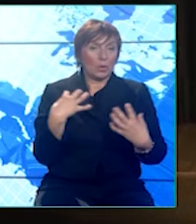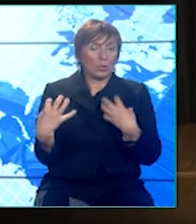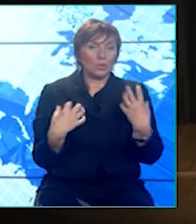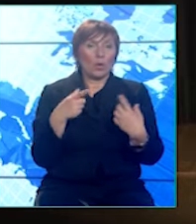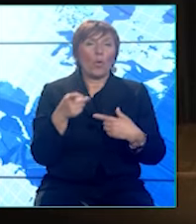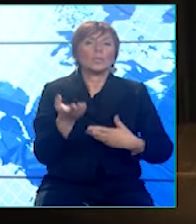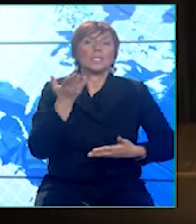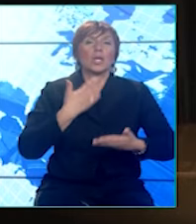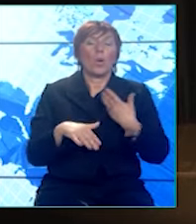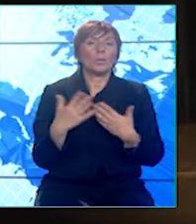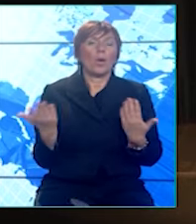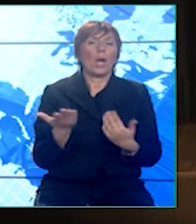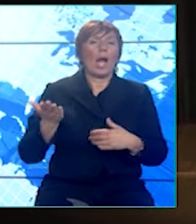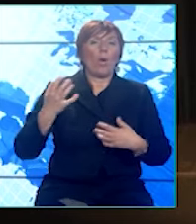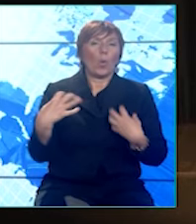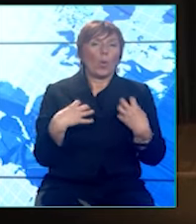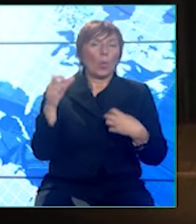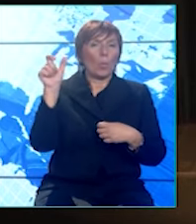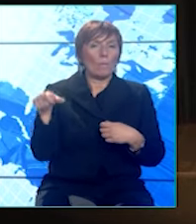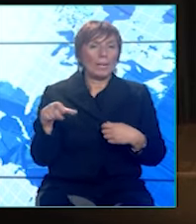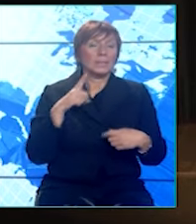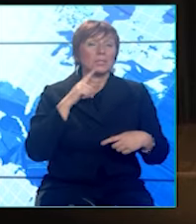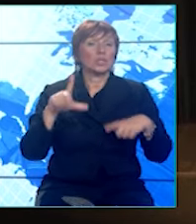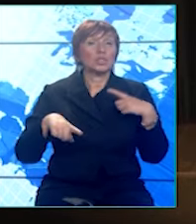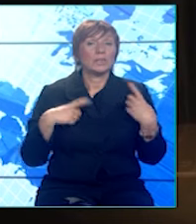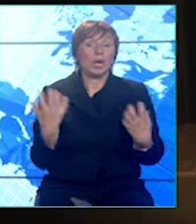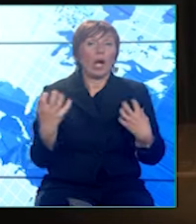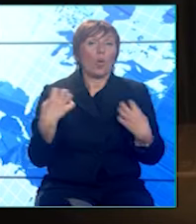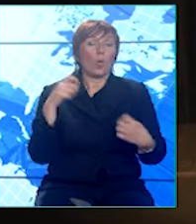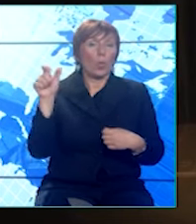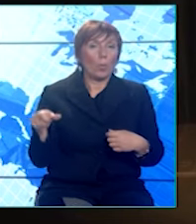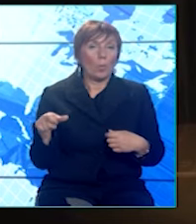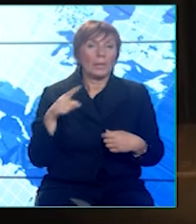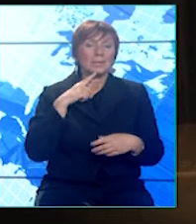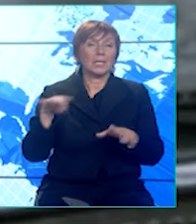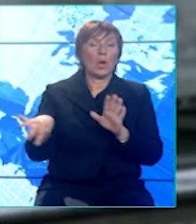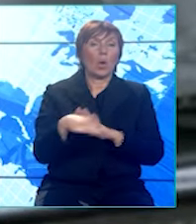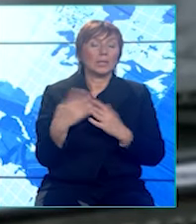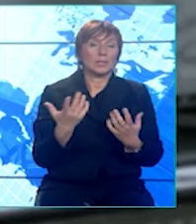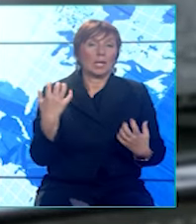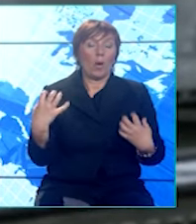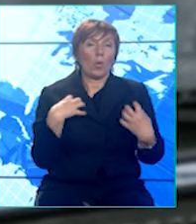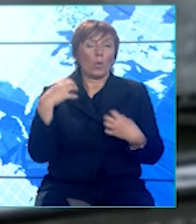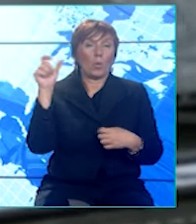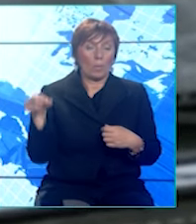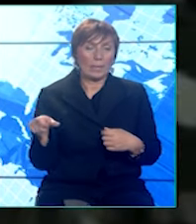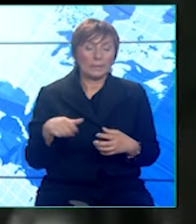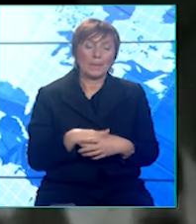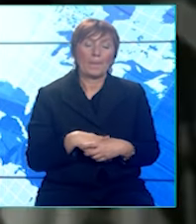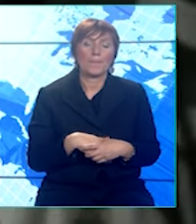Haris rodio kao glumac i živio kao glumac i odlazi kao glumac. Ima!